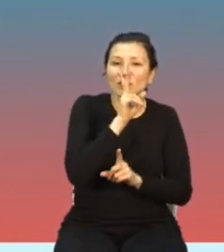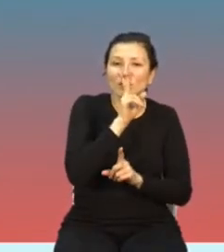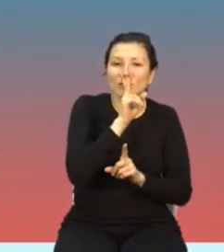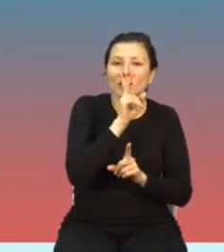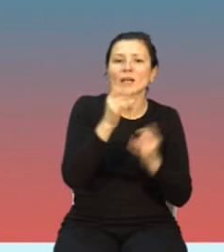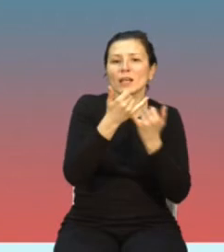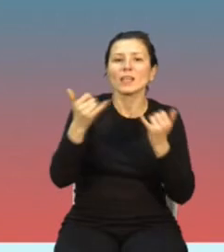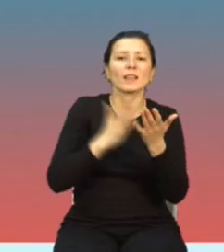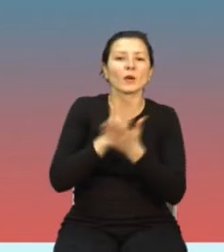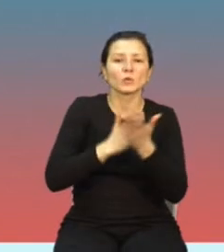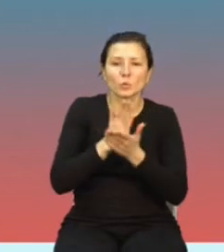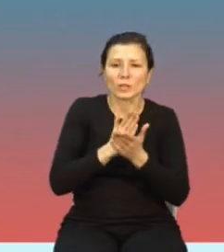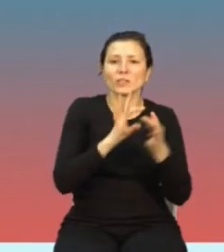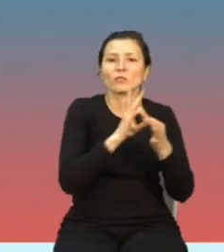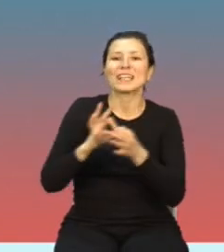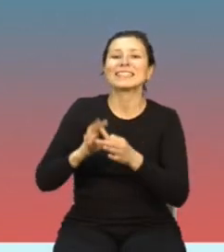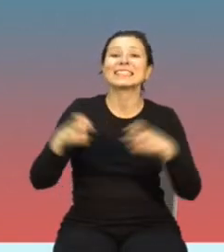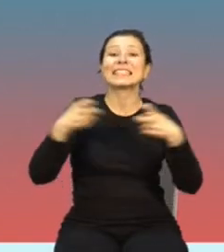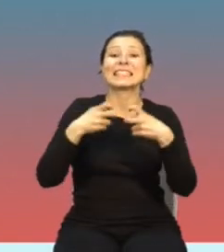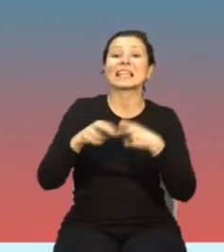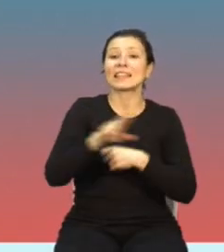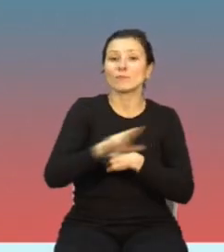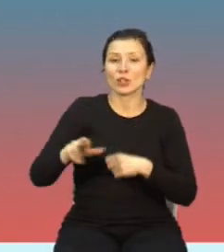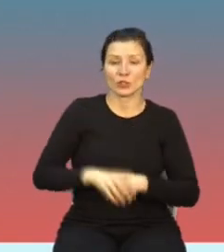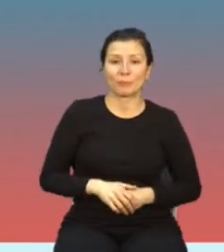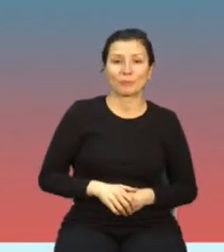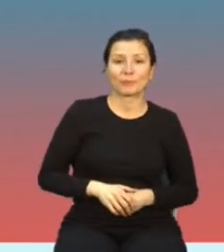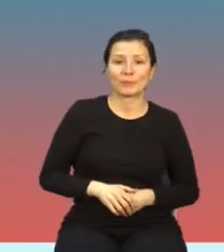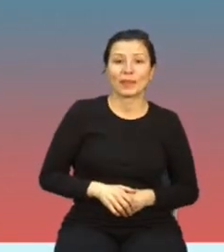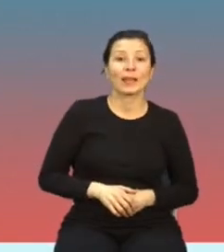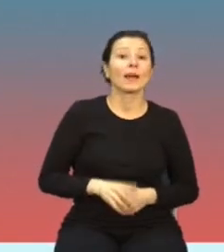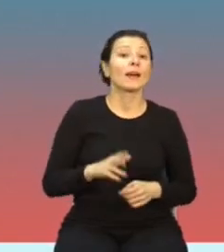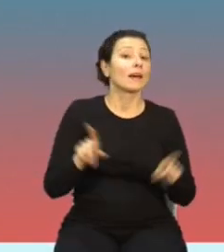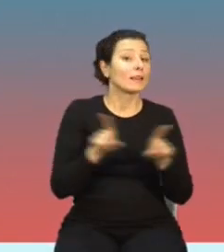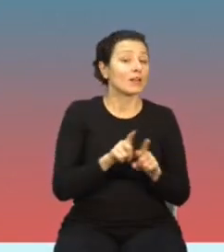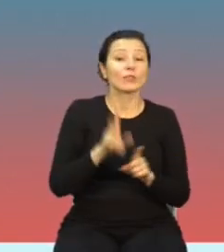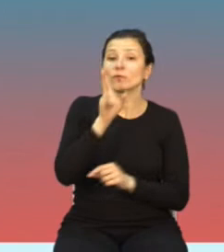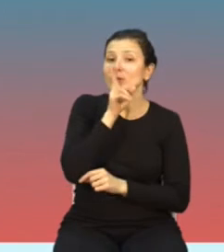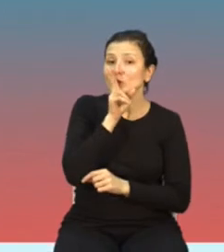IoT, Internetu Rzeczy. Następnie w 4G, następnie widzimy